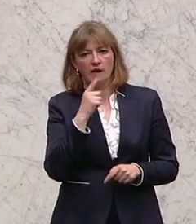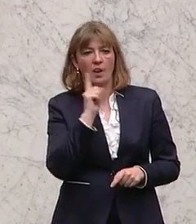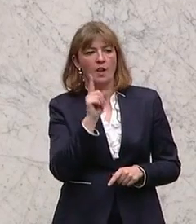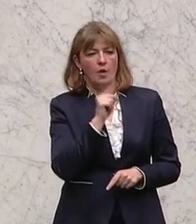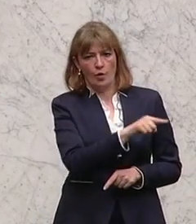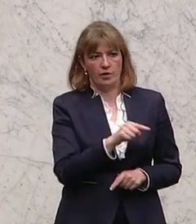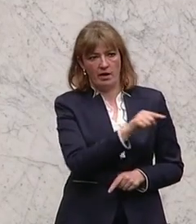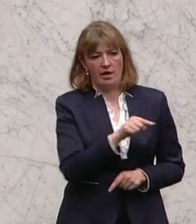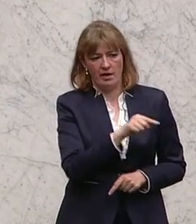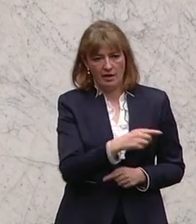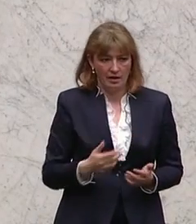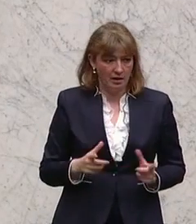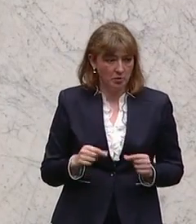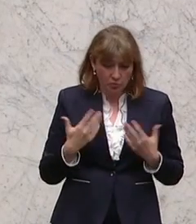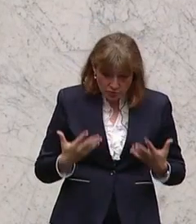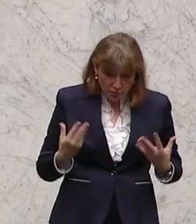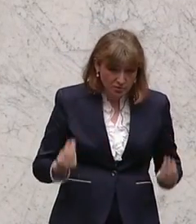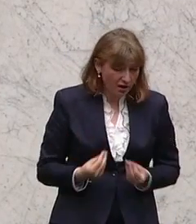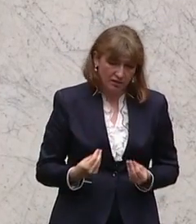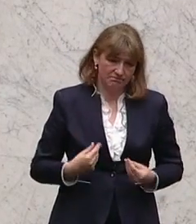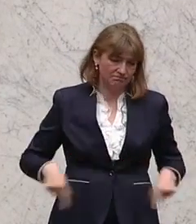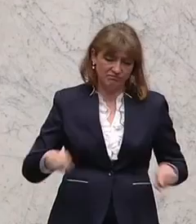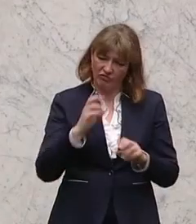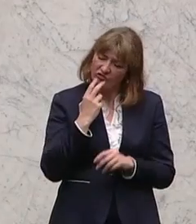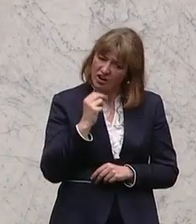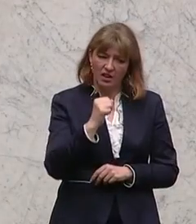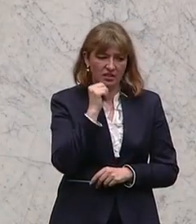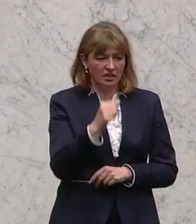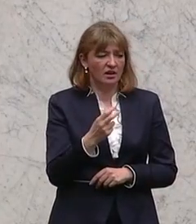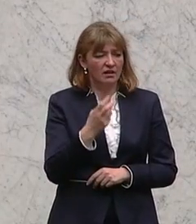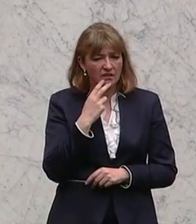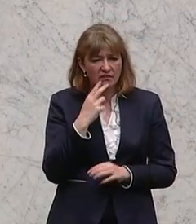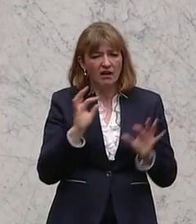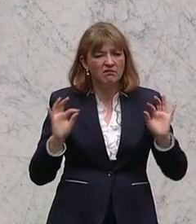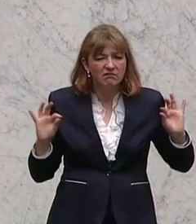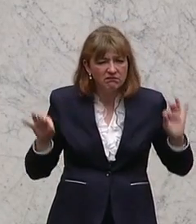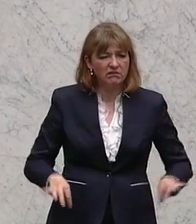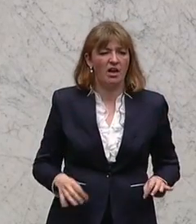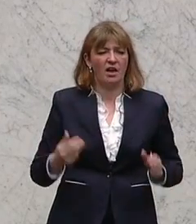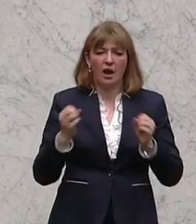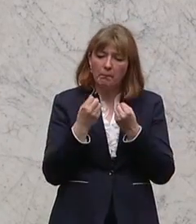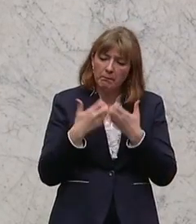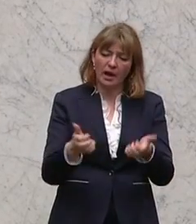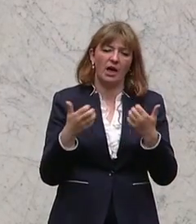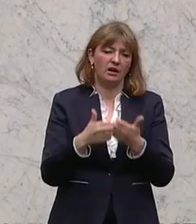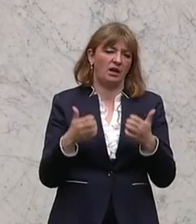Das sind Vorgänge, die wir nicht haben wollen. Wir wollen eine faire Berichterstattung.